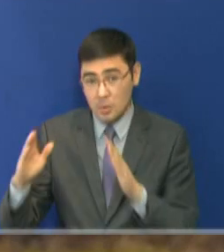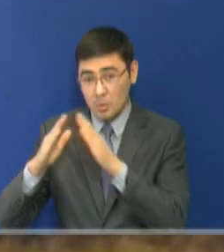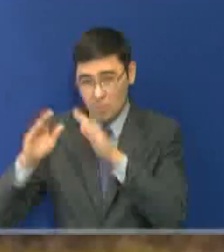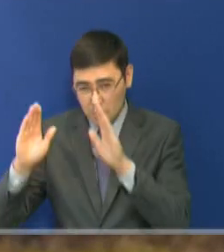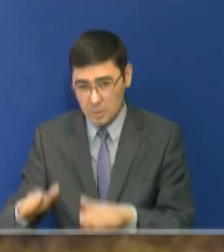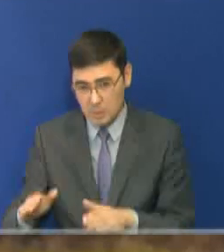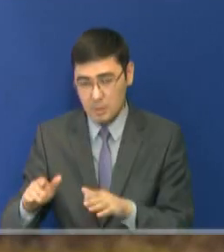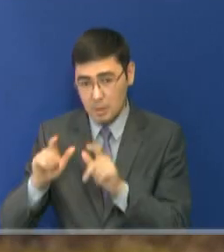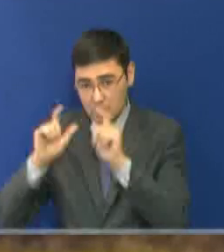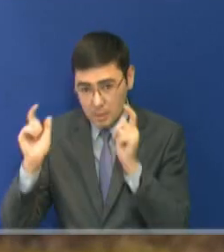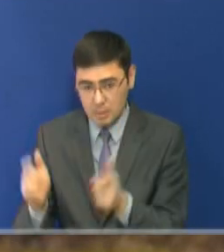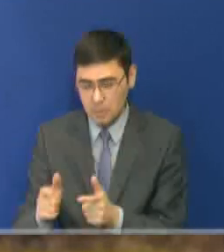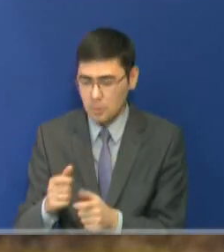строго